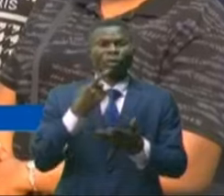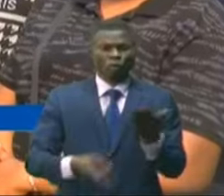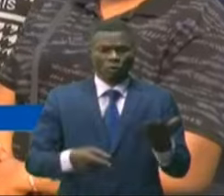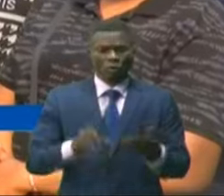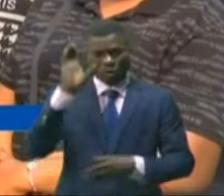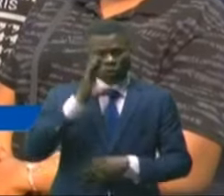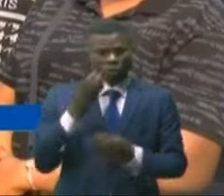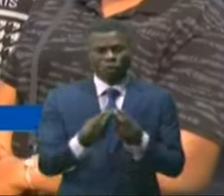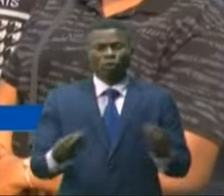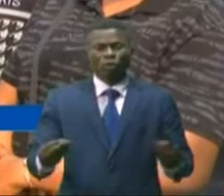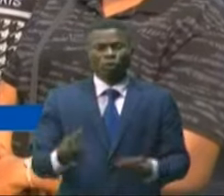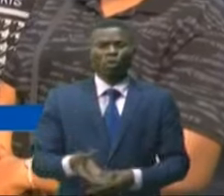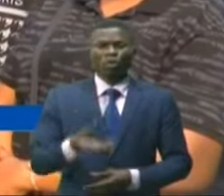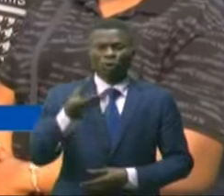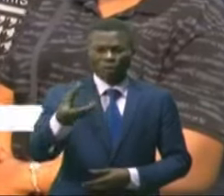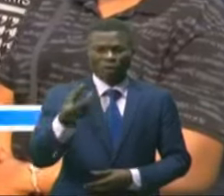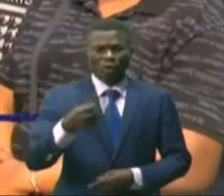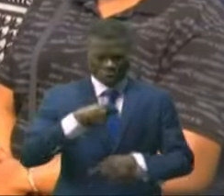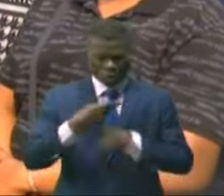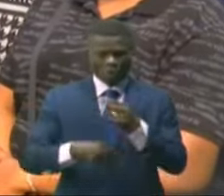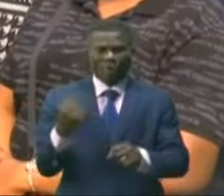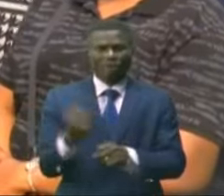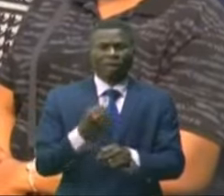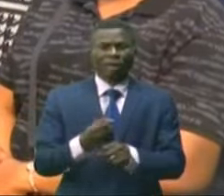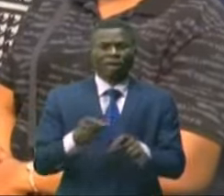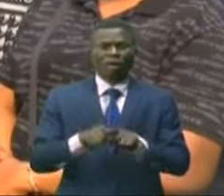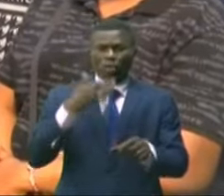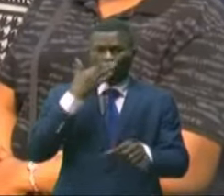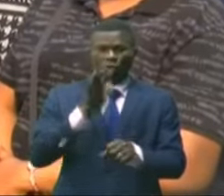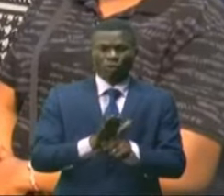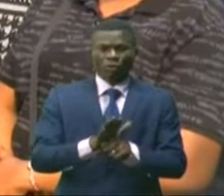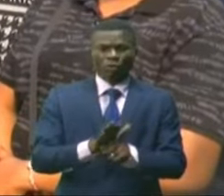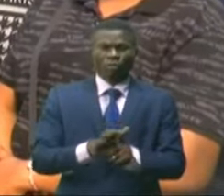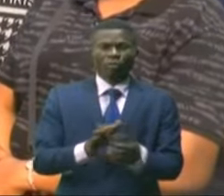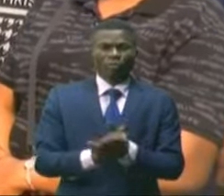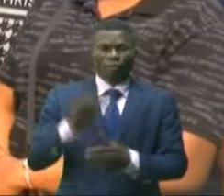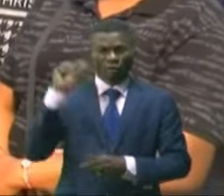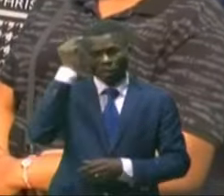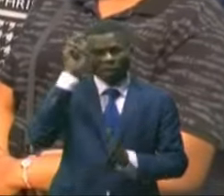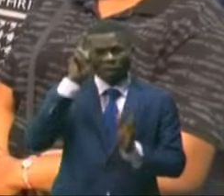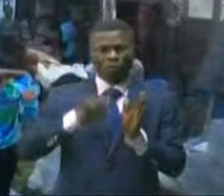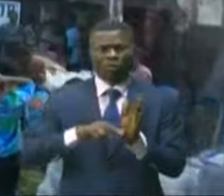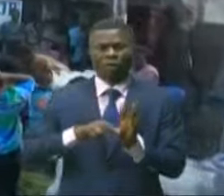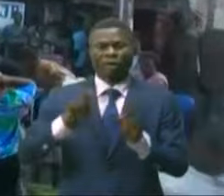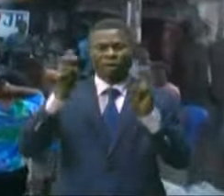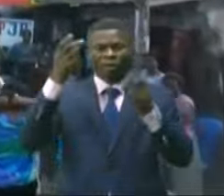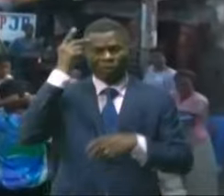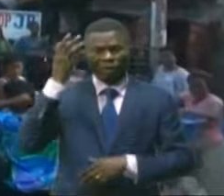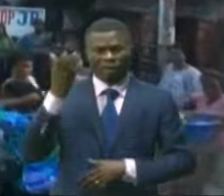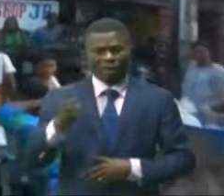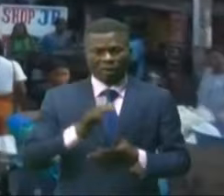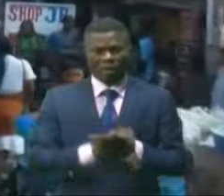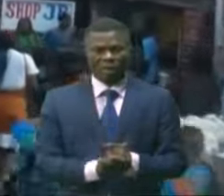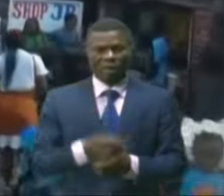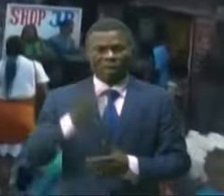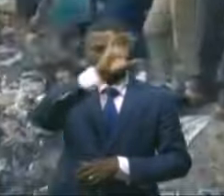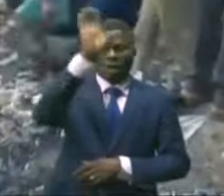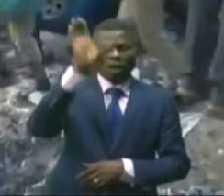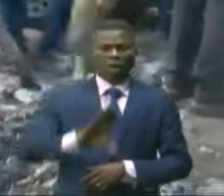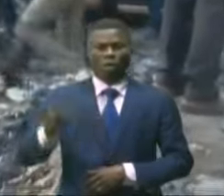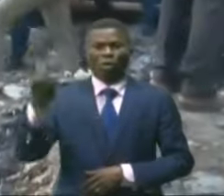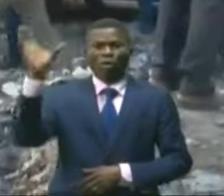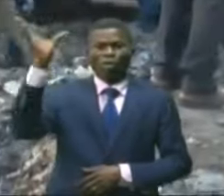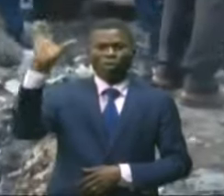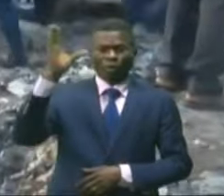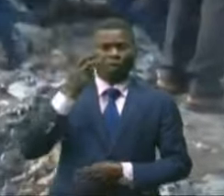pouvoir engager les financements et commencer les travaux comme l'a promis le gouverneur de la ville, Daniel Bumba Lubaki. À Makala, Alain Tshilungu